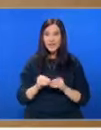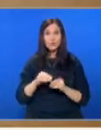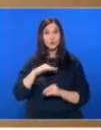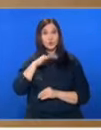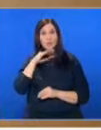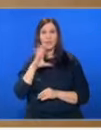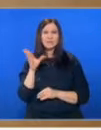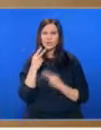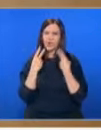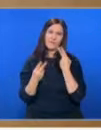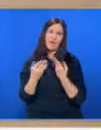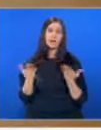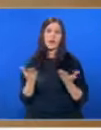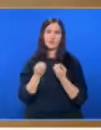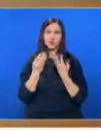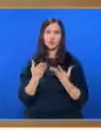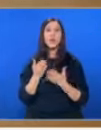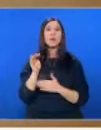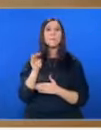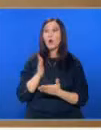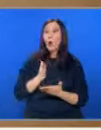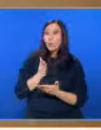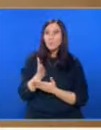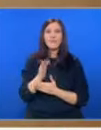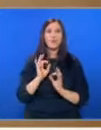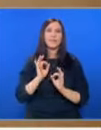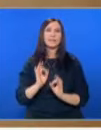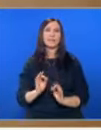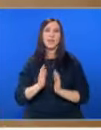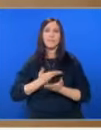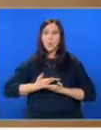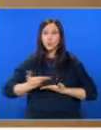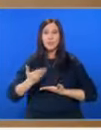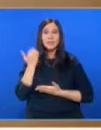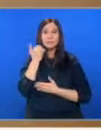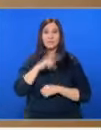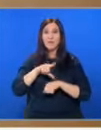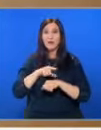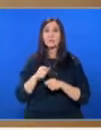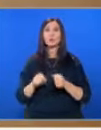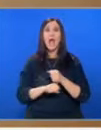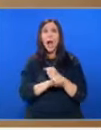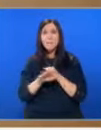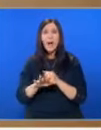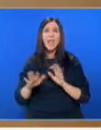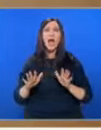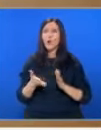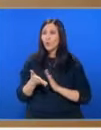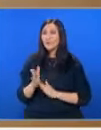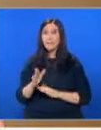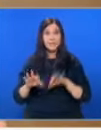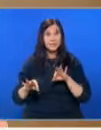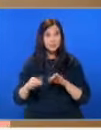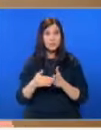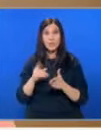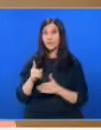достигнем. Всички видяхме какво се случи. Бих отправила наистина послание да използваме времето за кампанията, ако отиваме към избори,